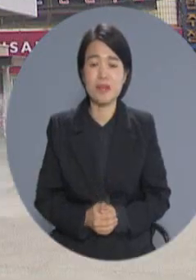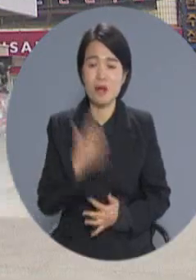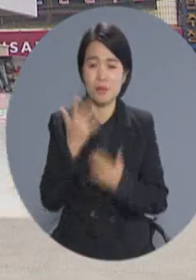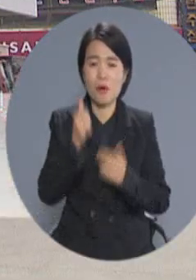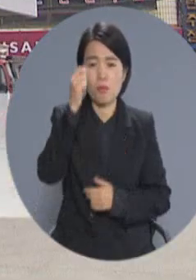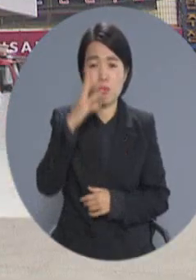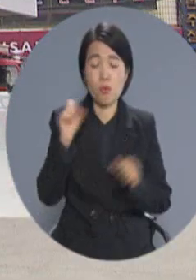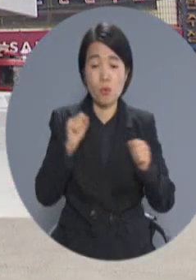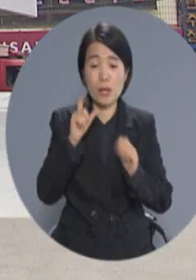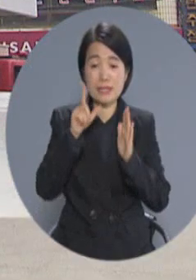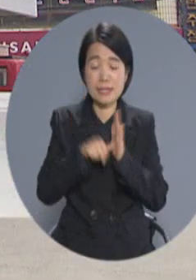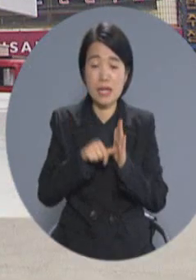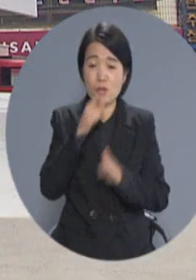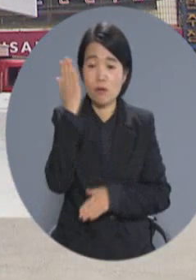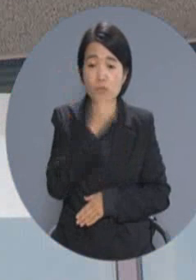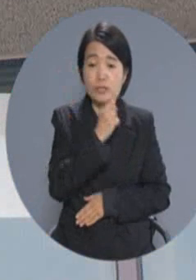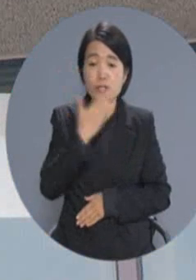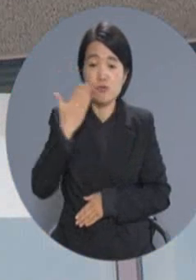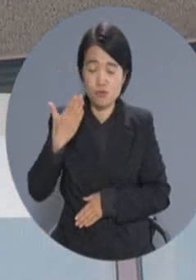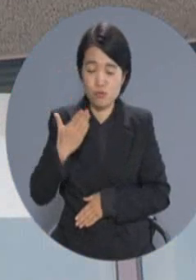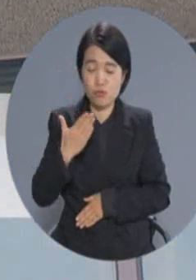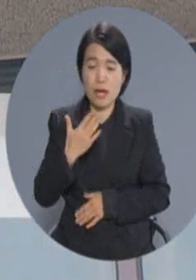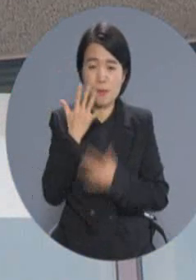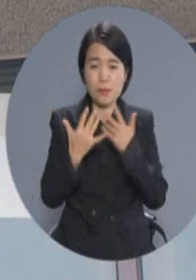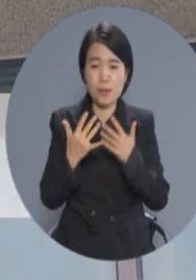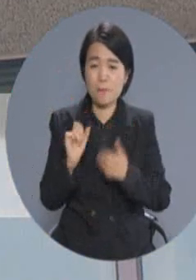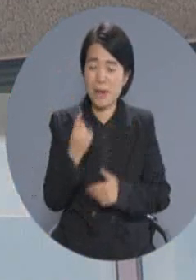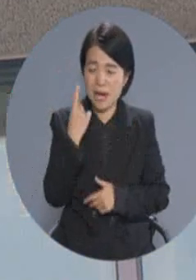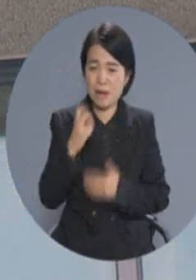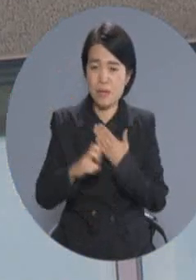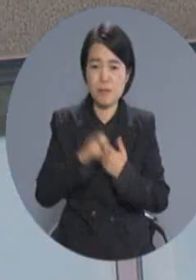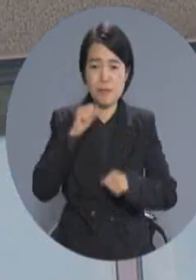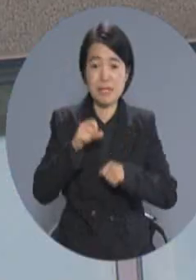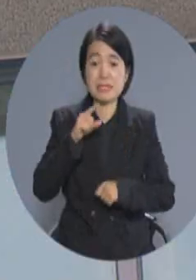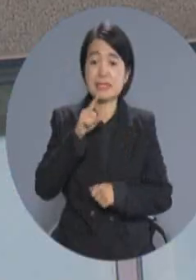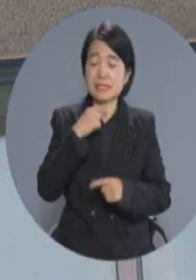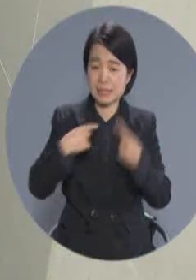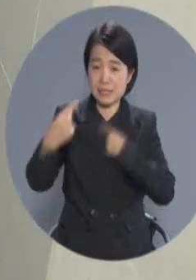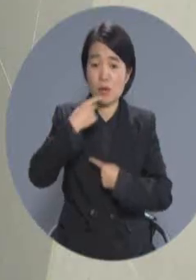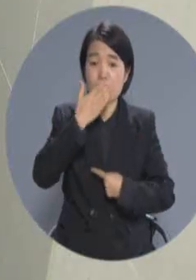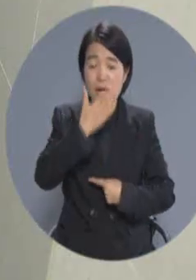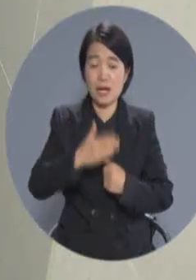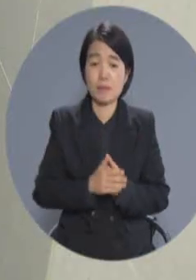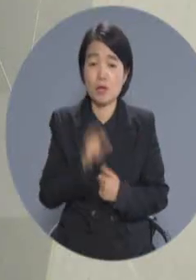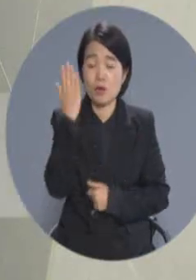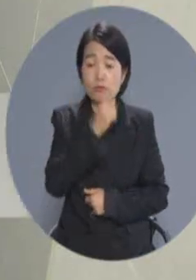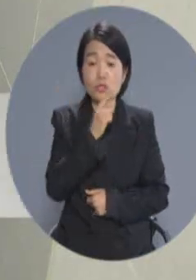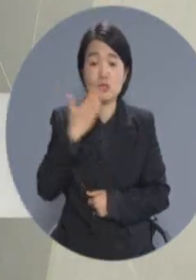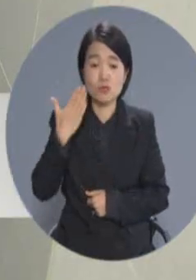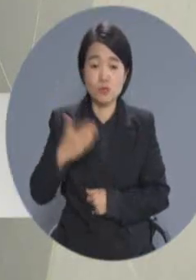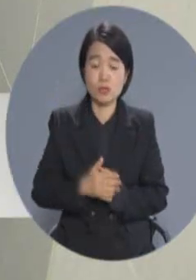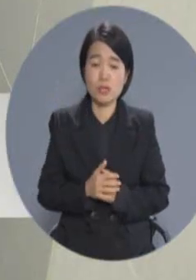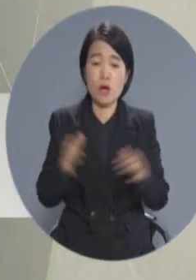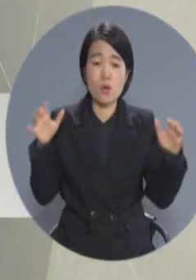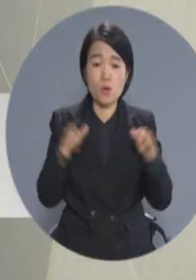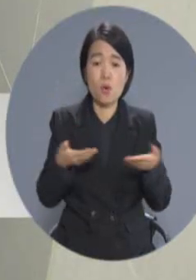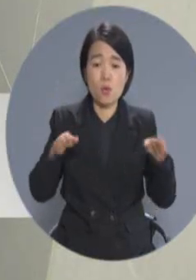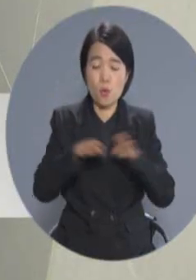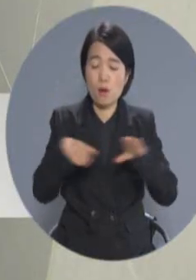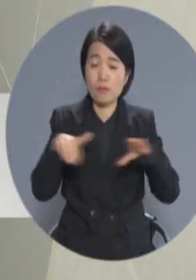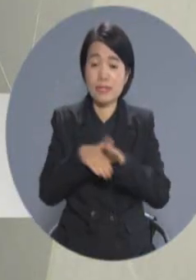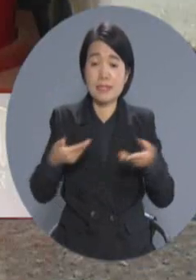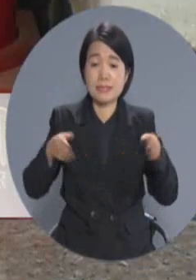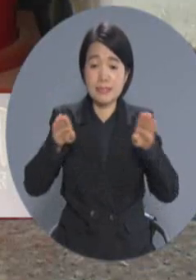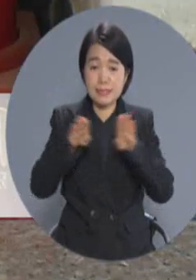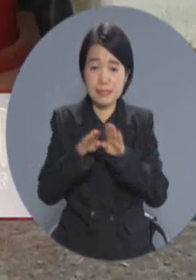화재가 잦은 겨울철을 맞아 여수소방서가 화재 피해를 키우는 불법행위를 신고받습니다 여수소방서는 다중이용 업소와